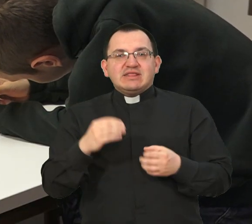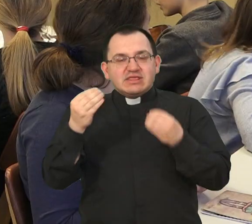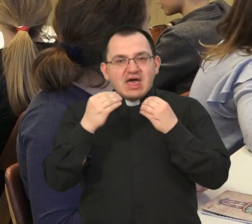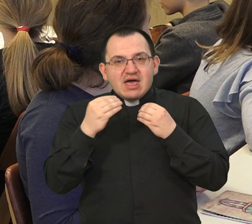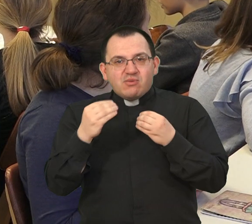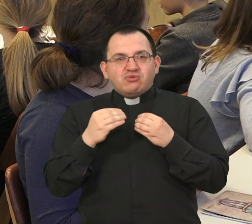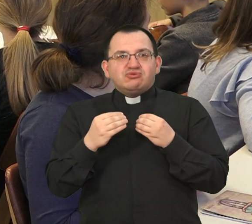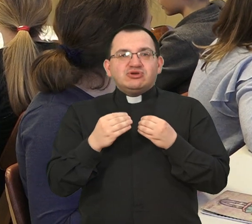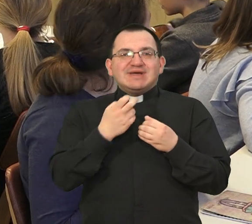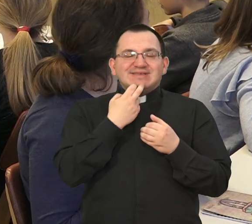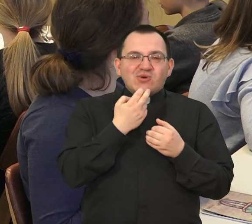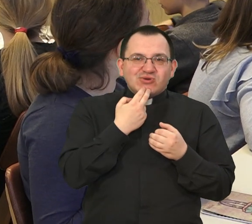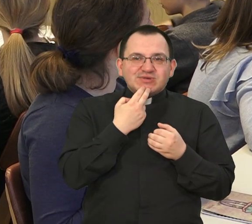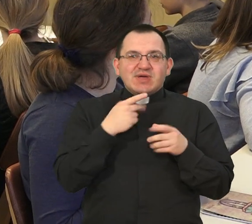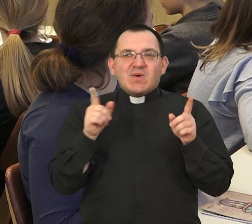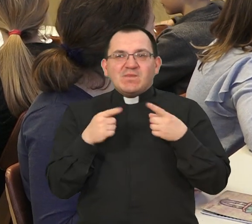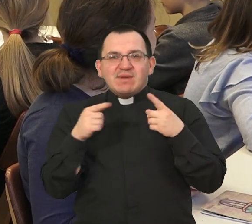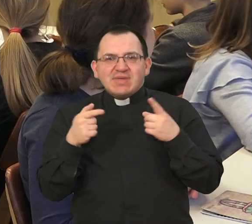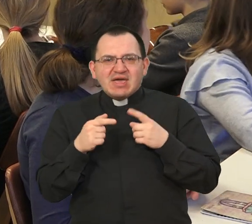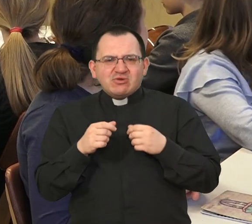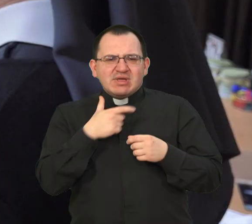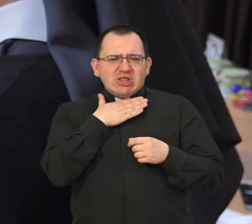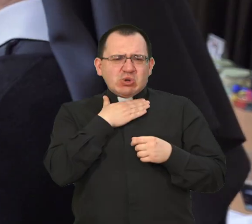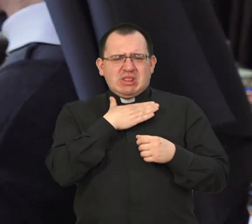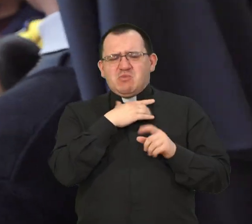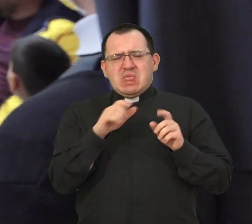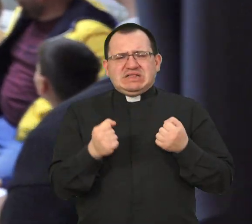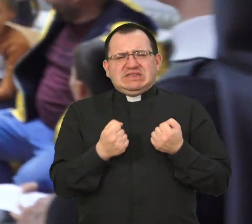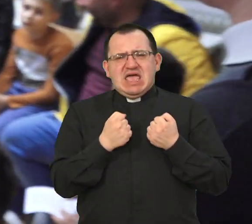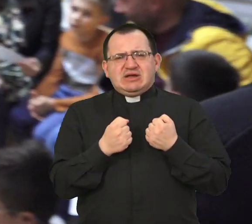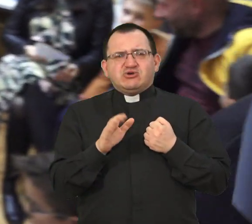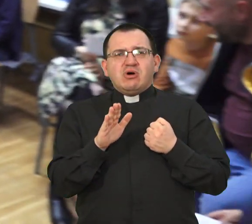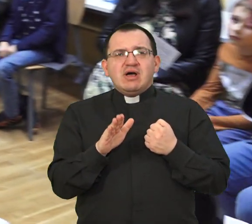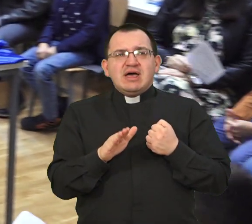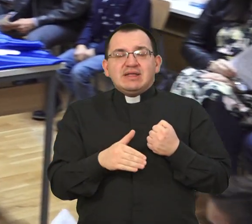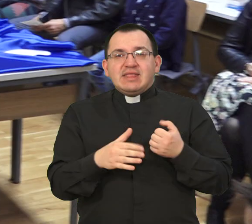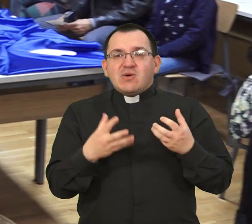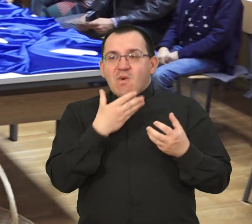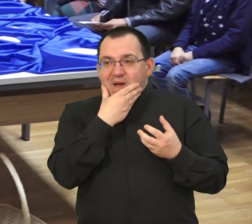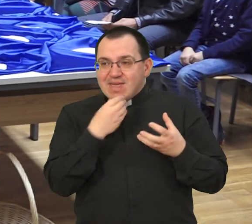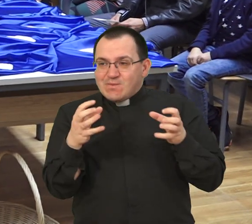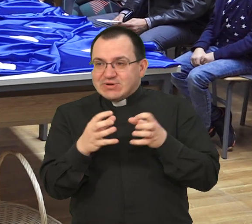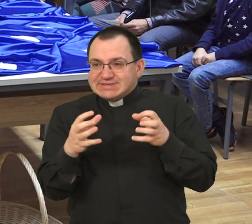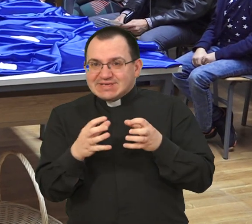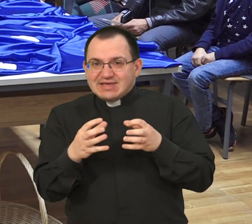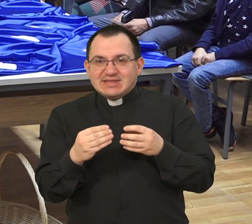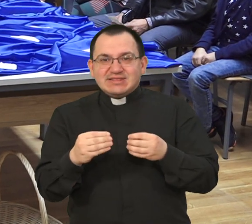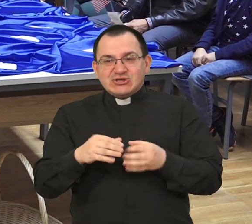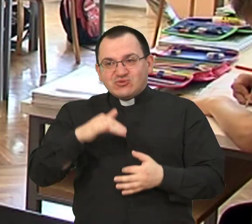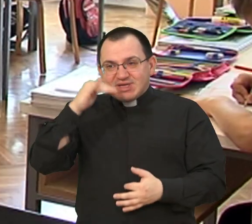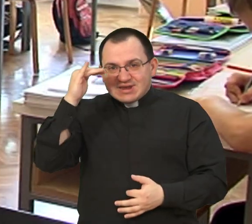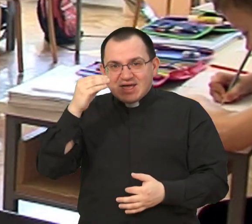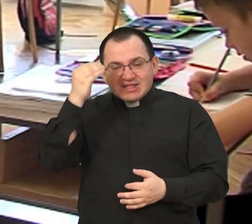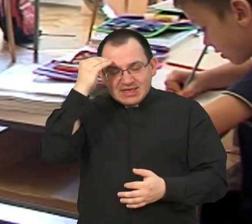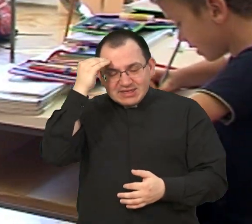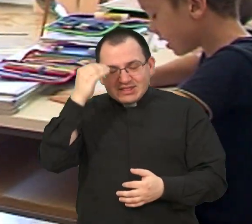i pjesmom na usnama, da im škola ne bude teret, već izvor kreativnosti i zajedništva intelektualnog i duhovnog